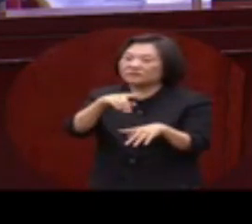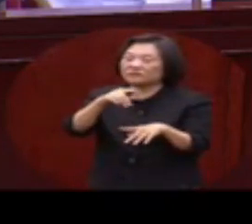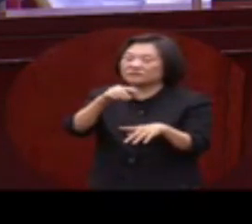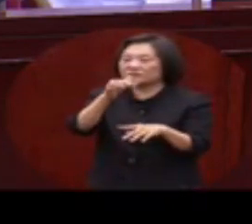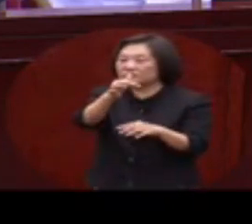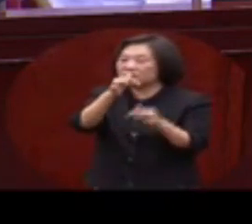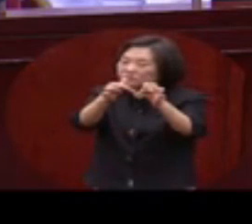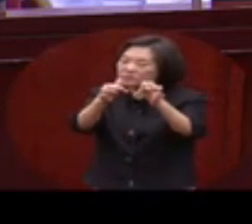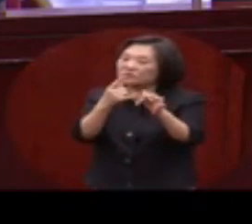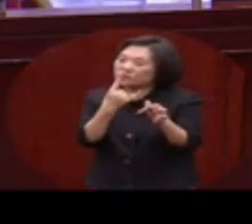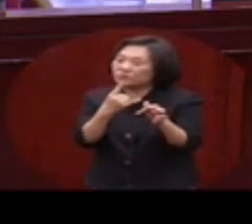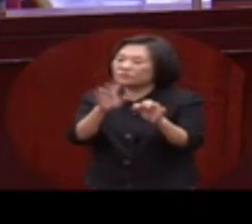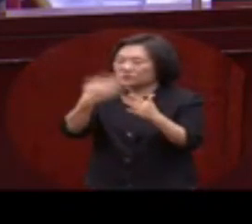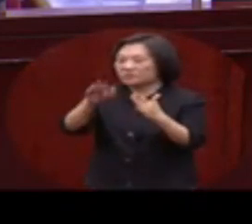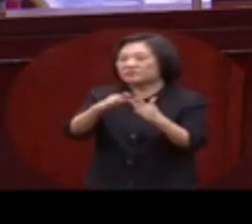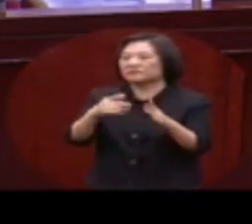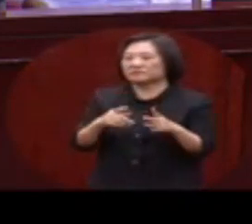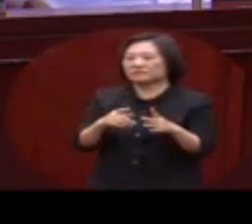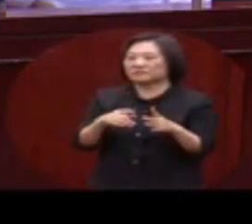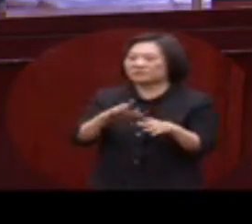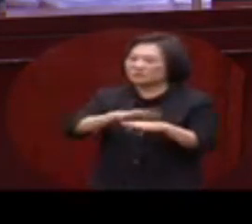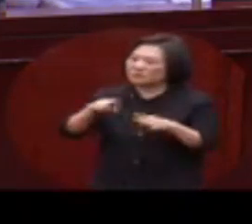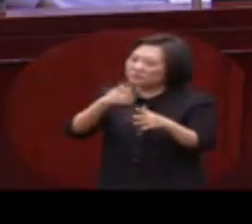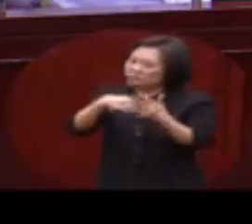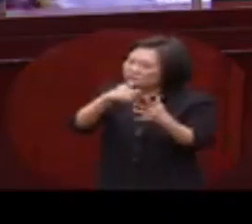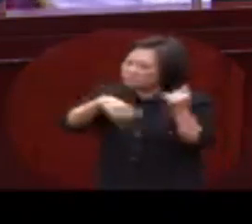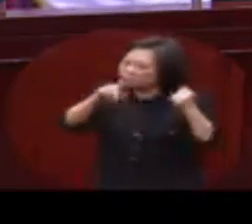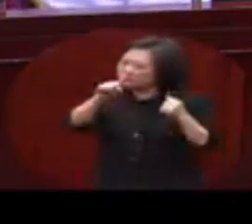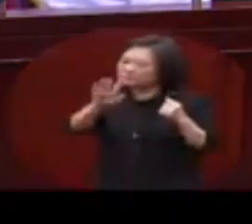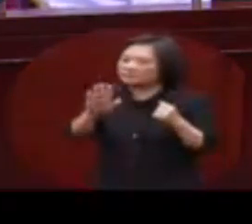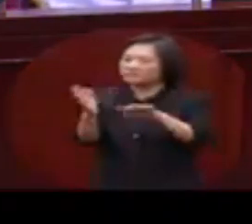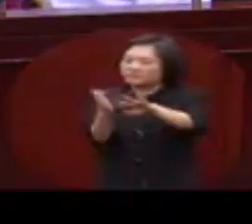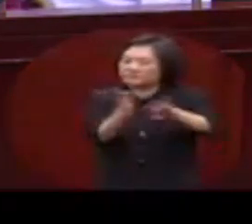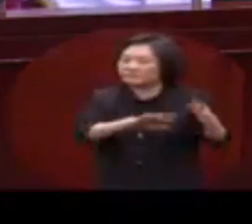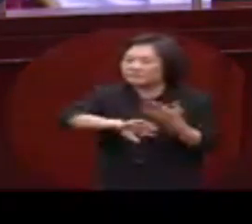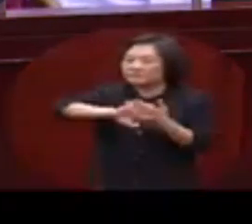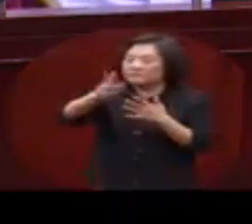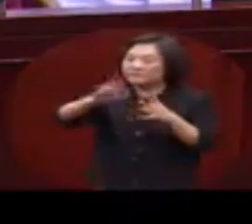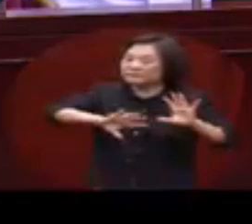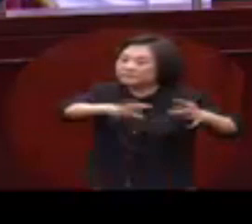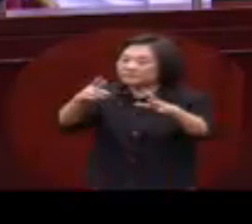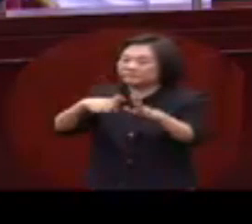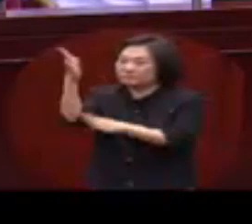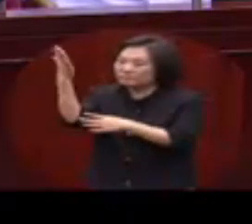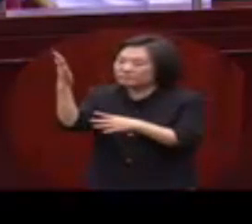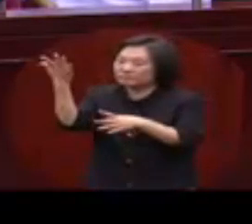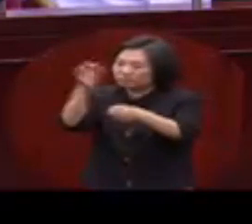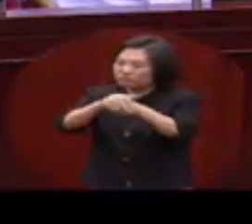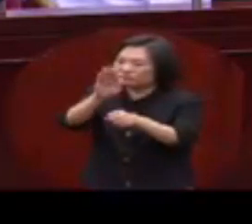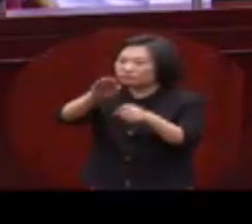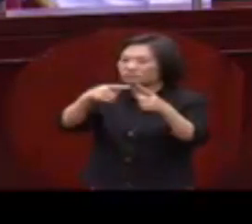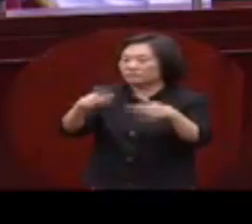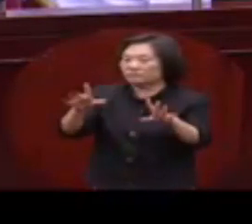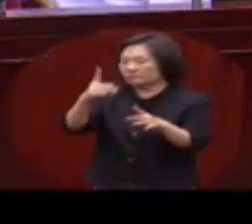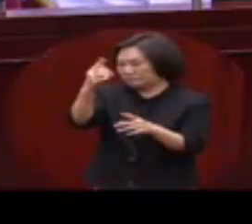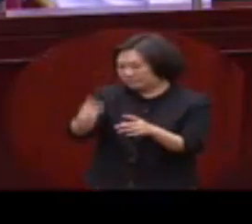11个。那国际教育从这个可以看得出来，我们今年大概会补助9000名学生1亿，你知